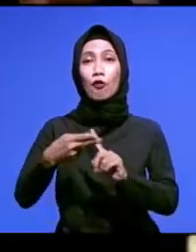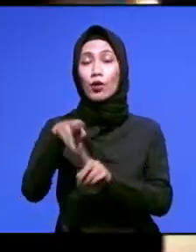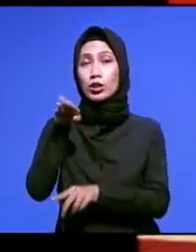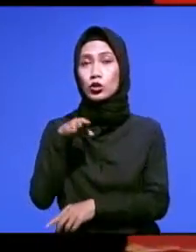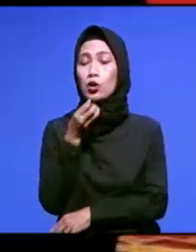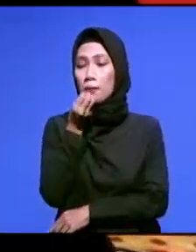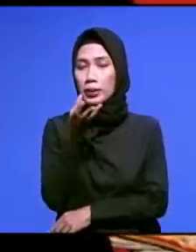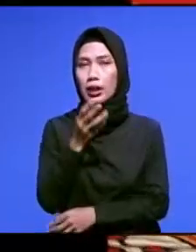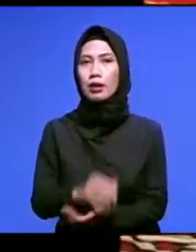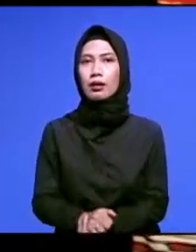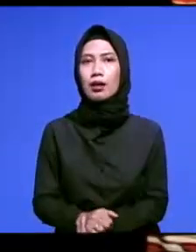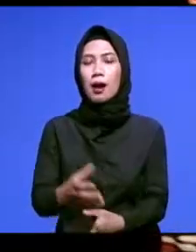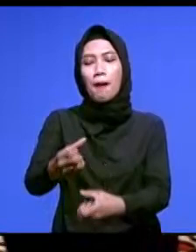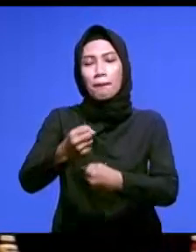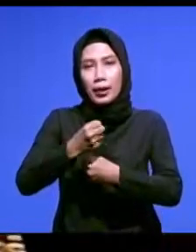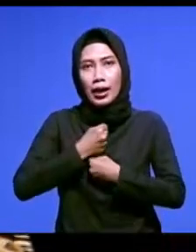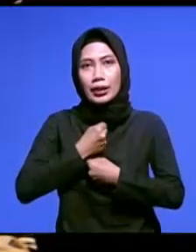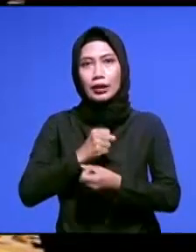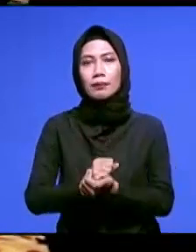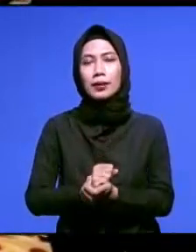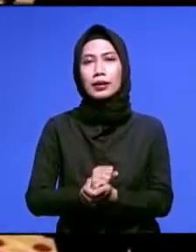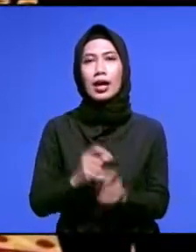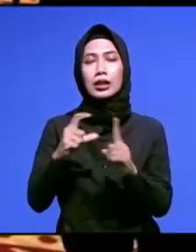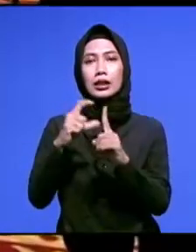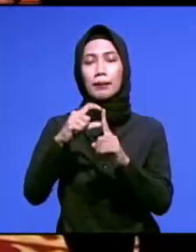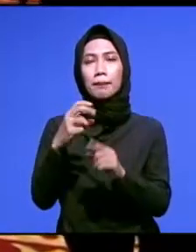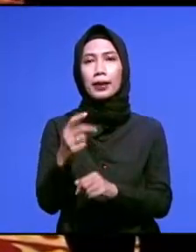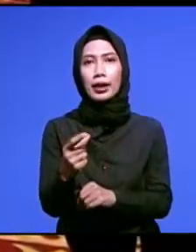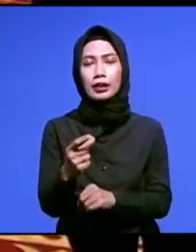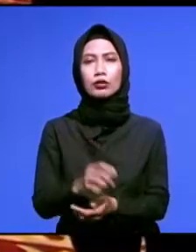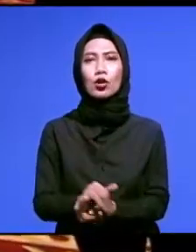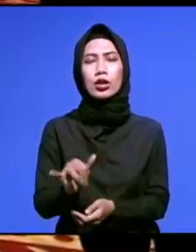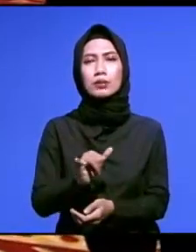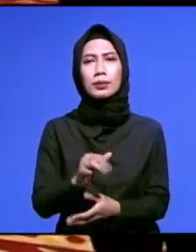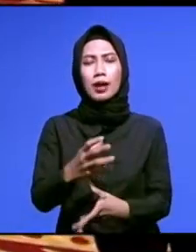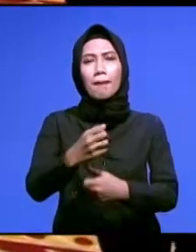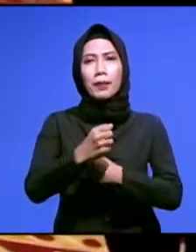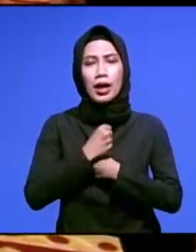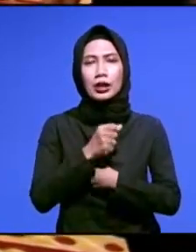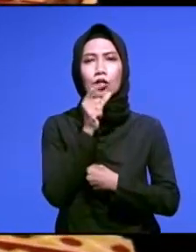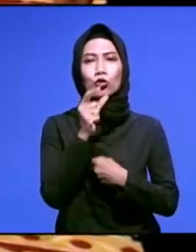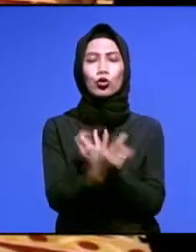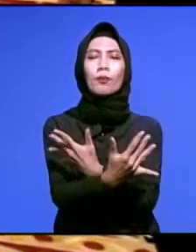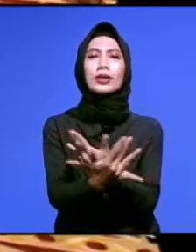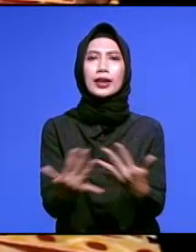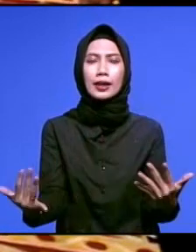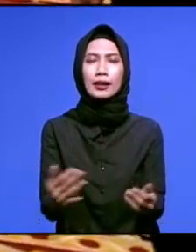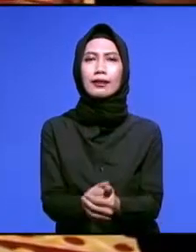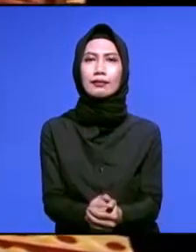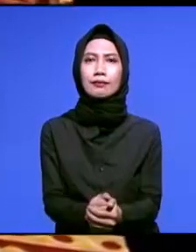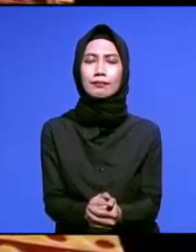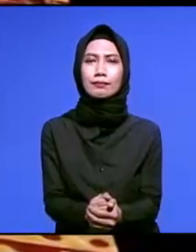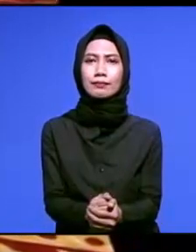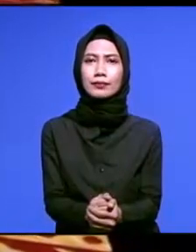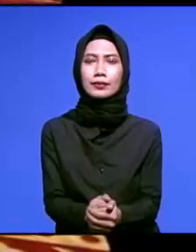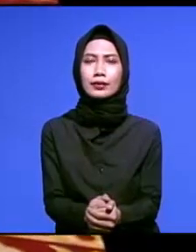menyebut penghargaan kepada pimpinan DPR sebagai lembaga yang mewakili rakyat merupakan penghargaan untuk rakyat. Tokoh dari Partai Gerindra ini